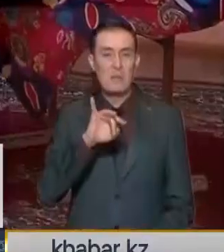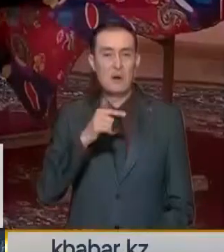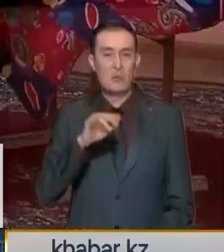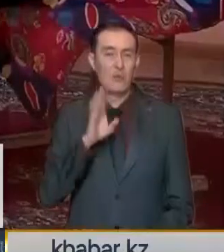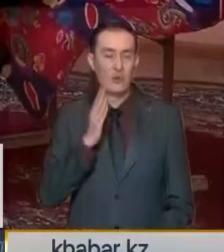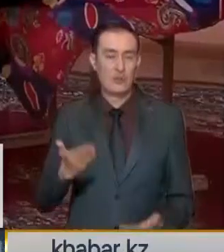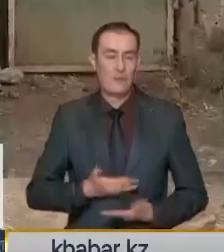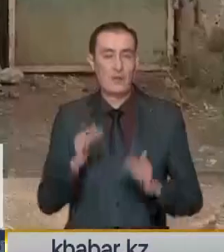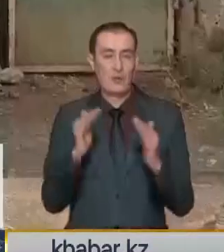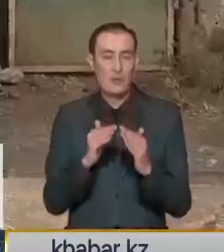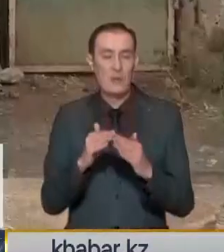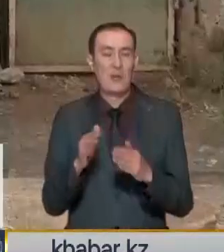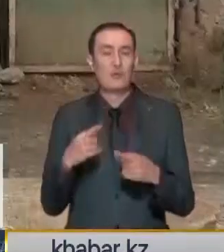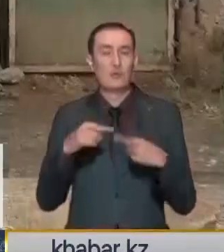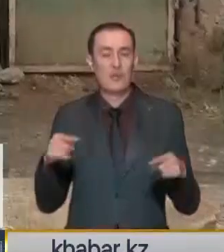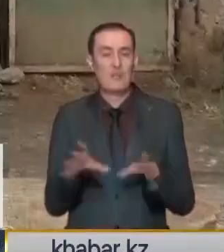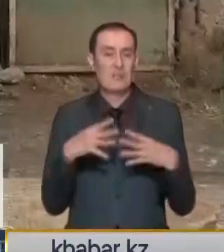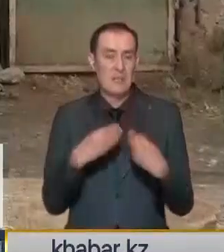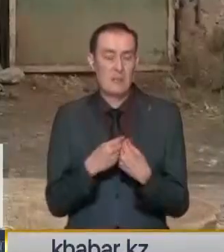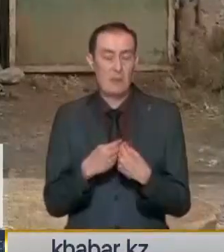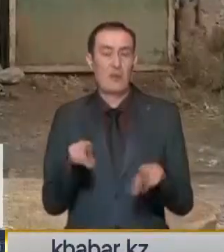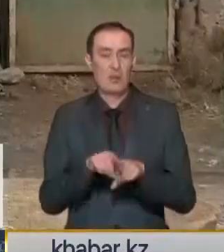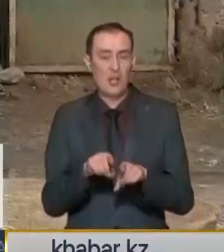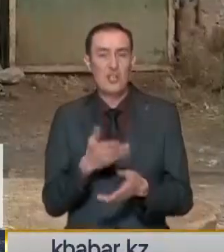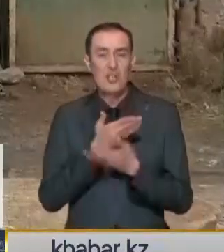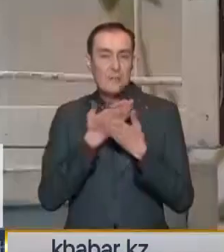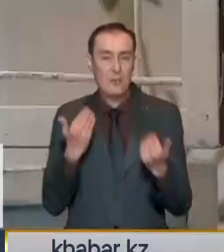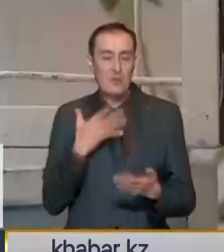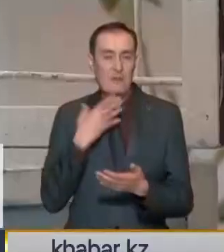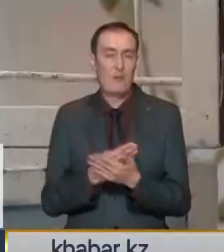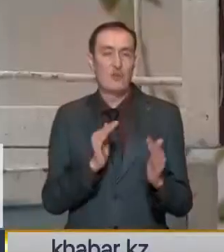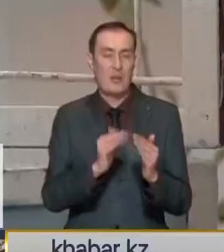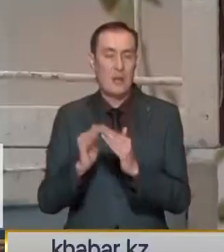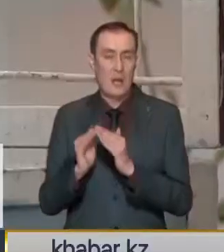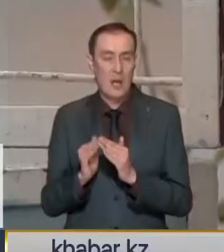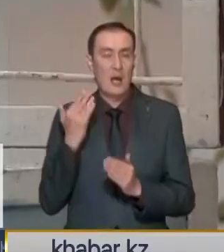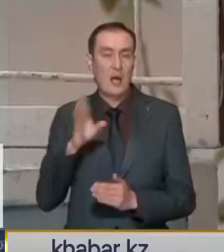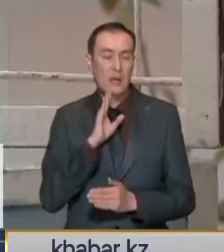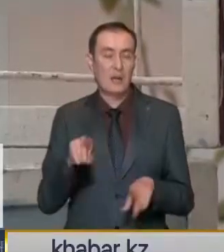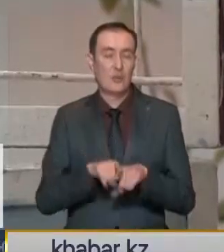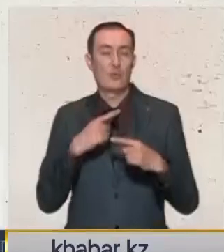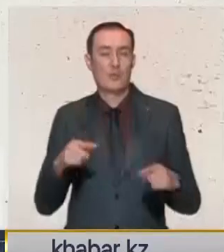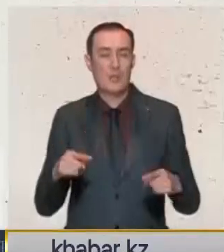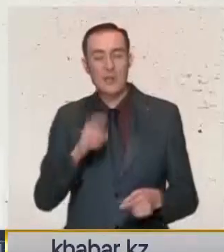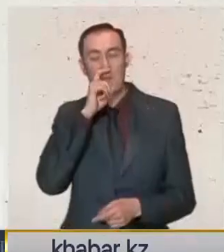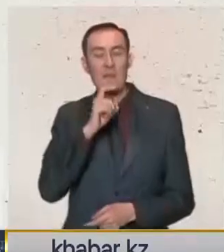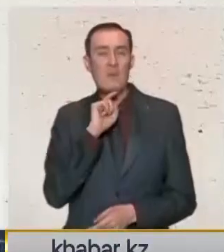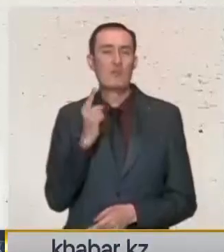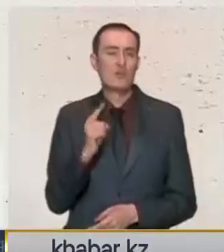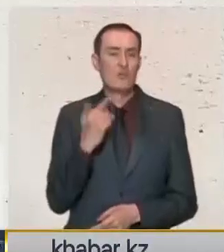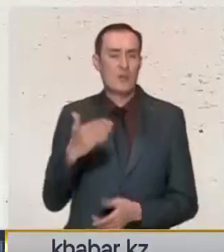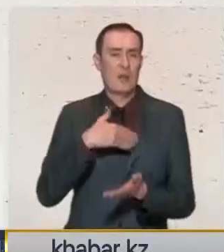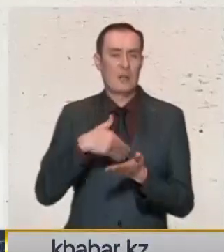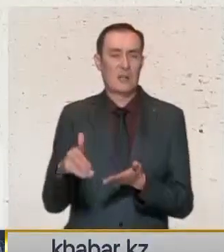доме, который она делит с несколькими другими семьями, также не имеющими своего жилья. Она, как и многие другие, не понимает, почему